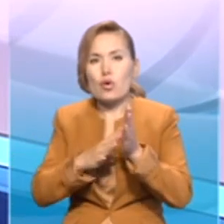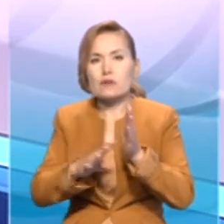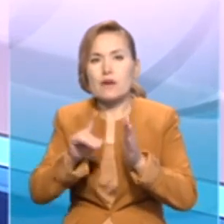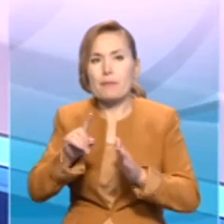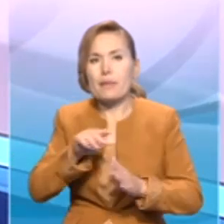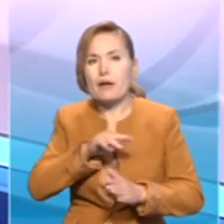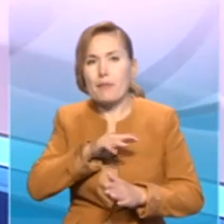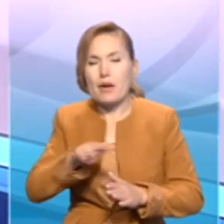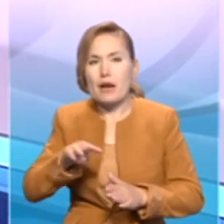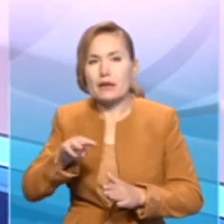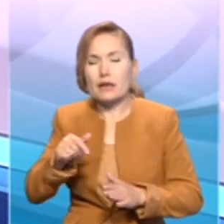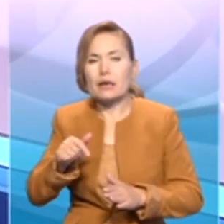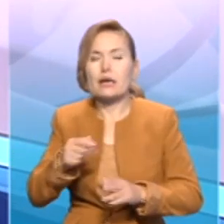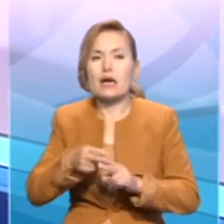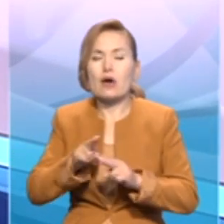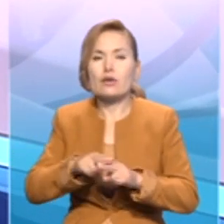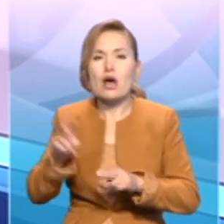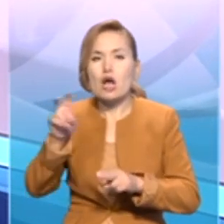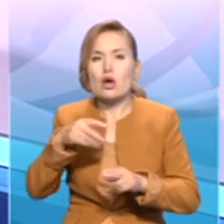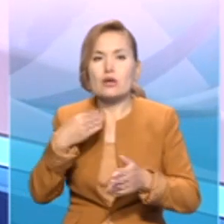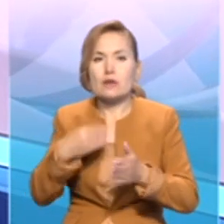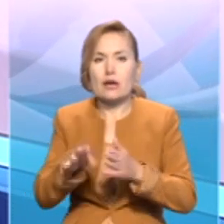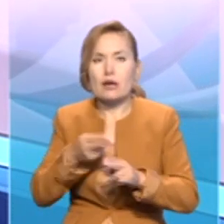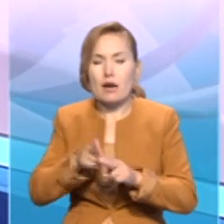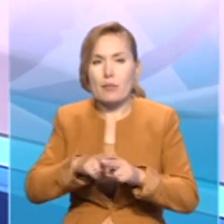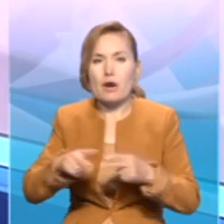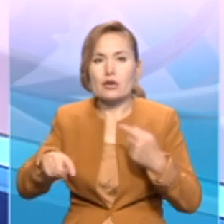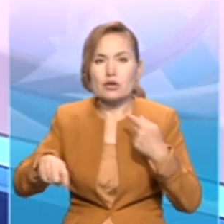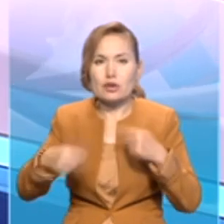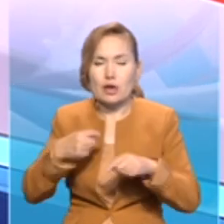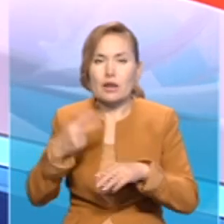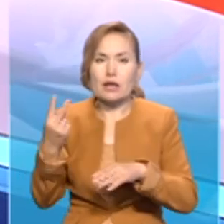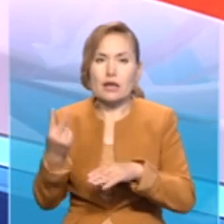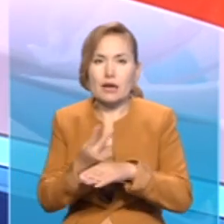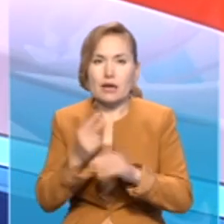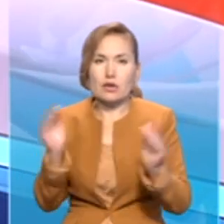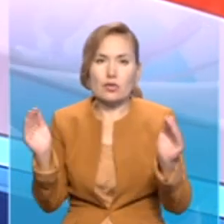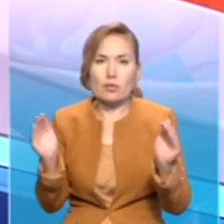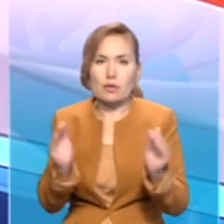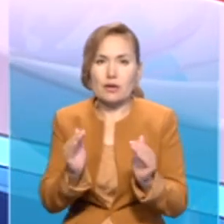теңгеге шетел валютасын сатып алған. Мамырмен салыстырғанда шығын 2,5 есе төмендеген.